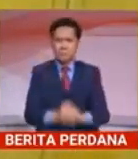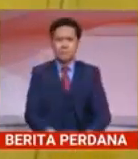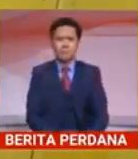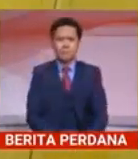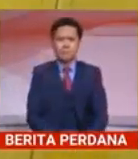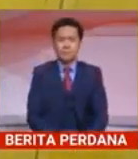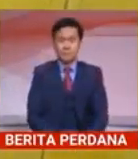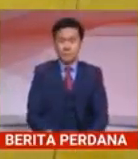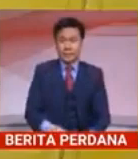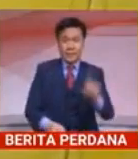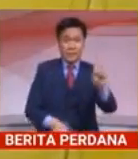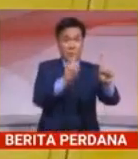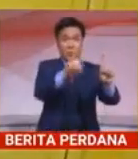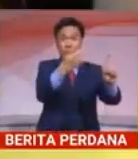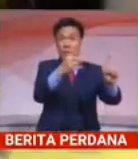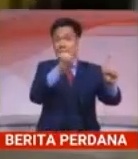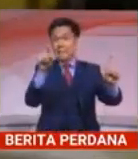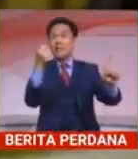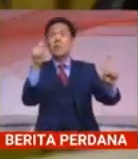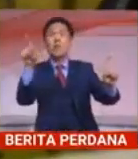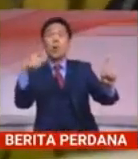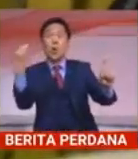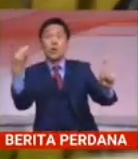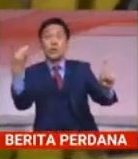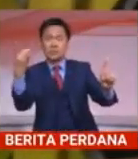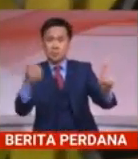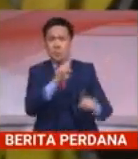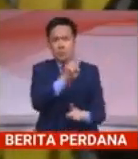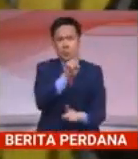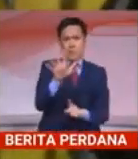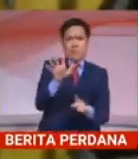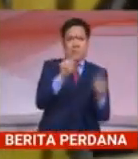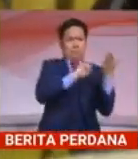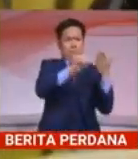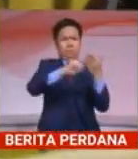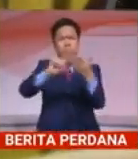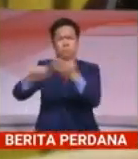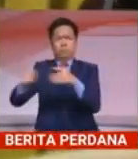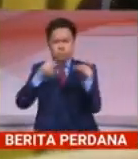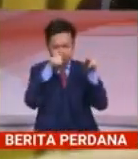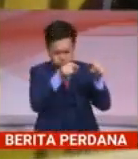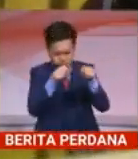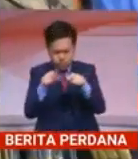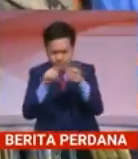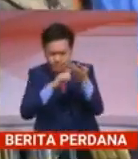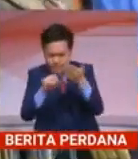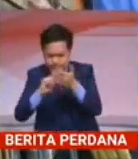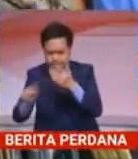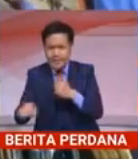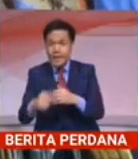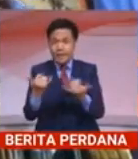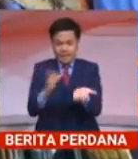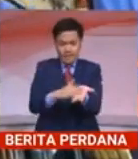Sejak 1 Julai hingga 10 Ogos lalu, 25 serbuan dilakukan terhadap premis yang menjalankan kegiatan